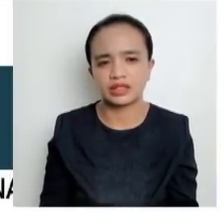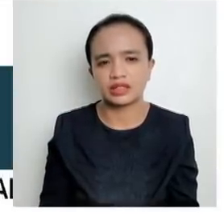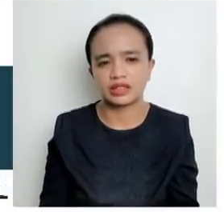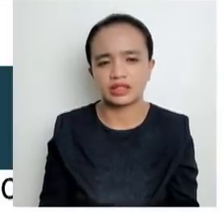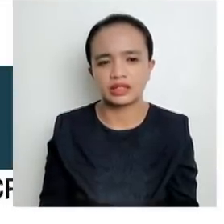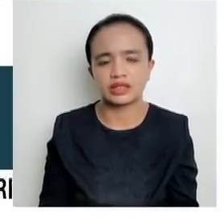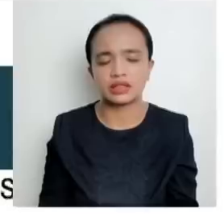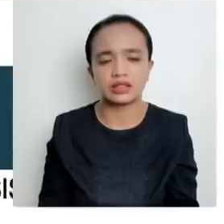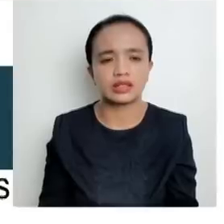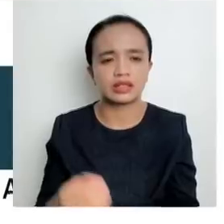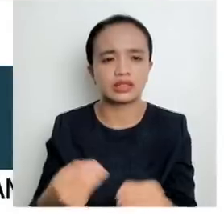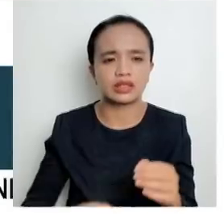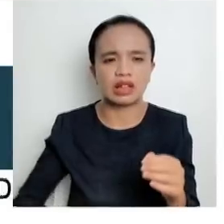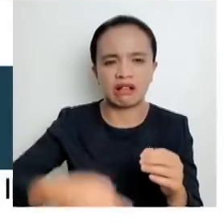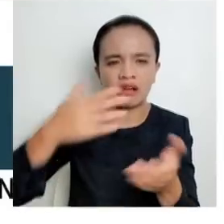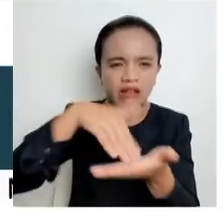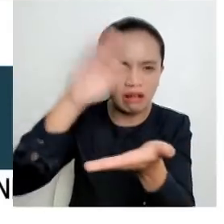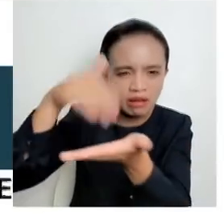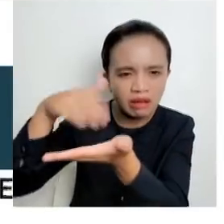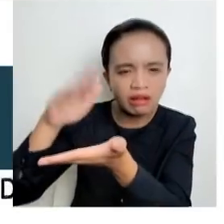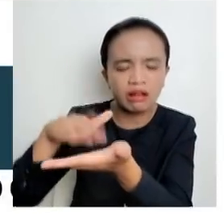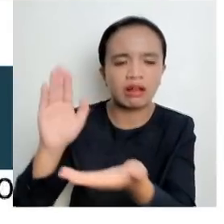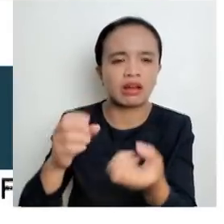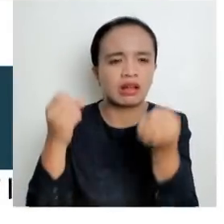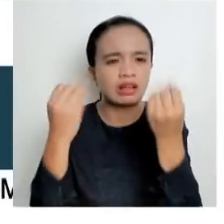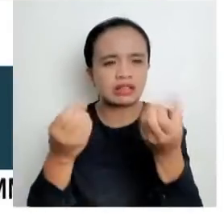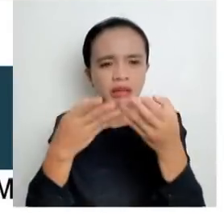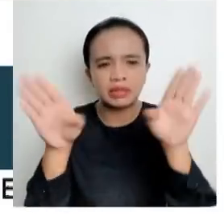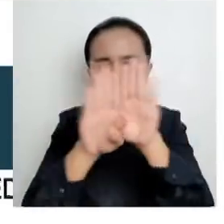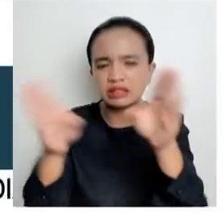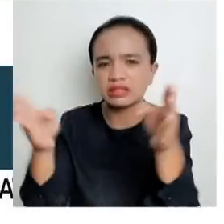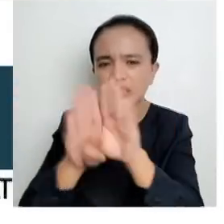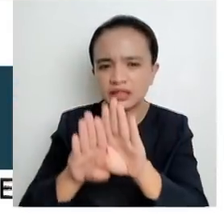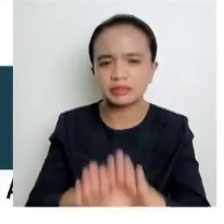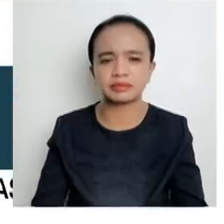taas ng inflation, ang daming nagsasara.